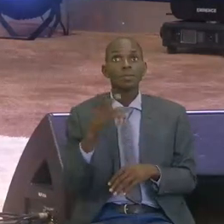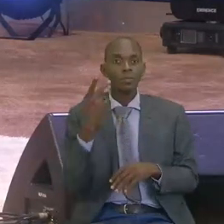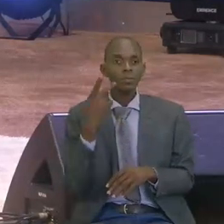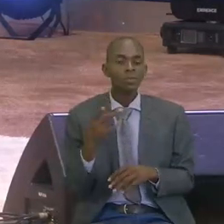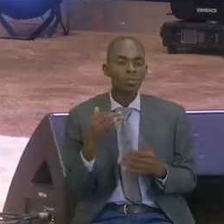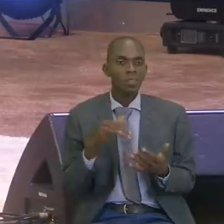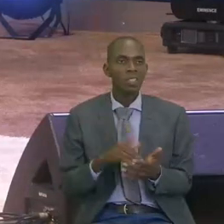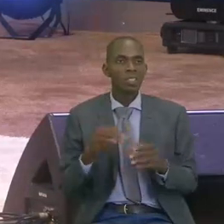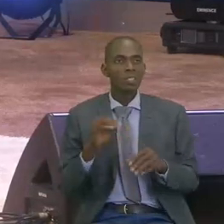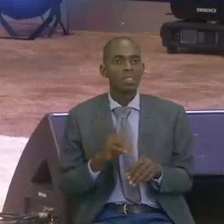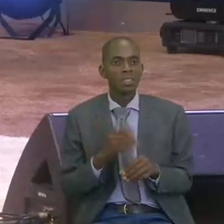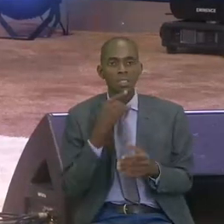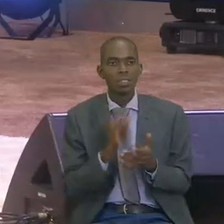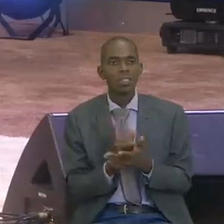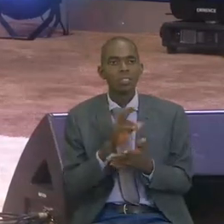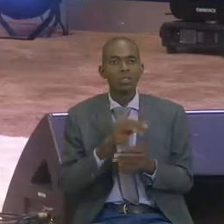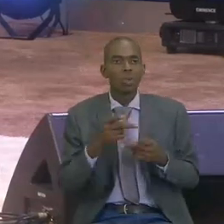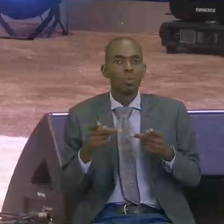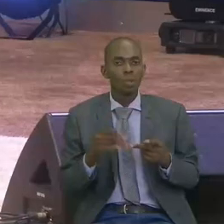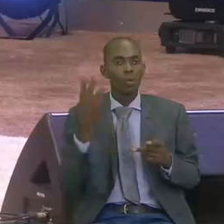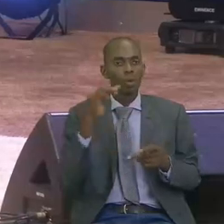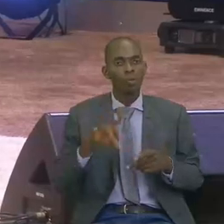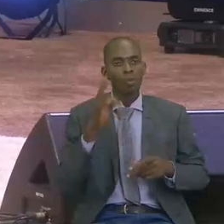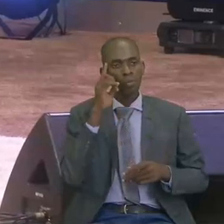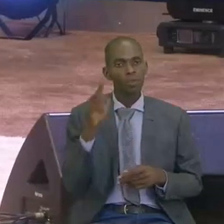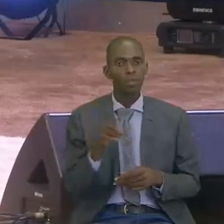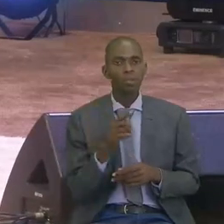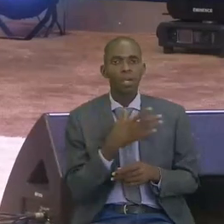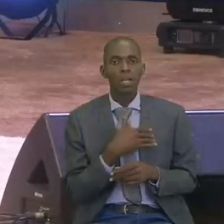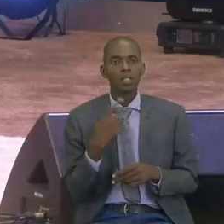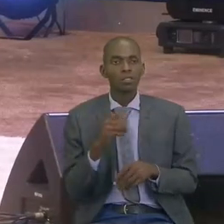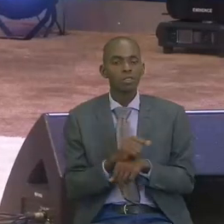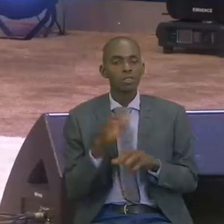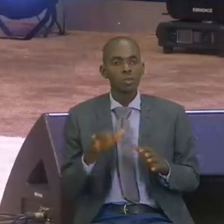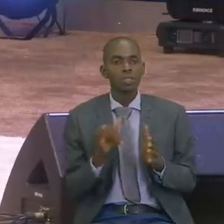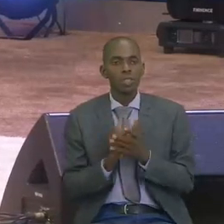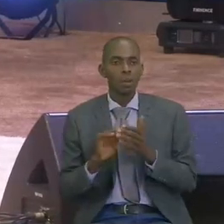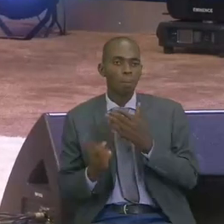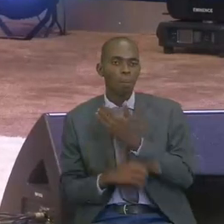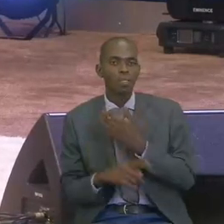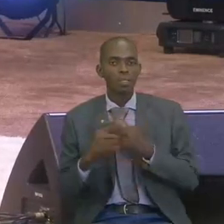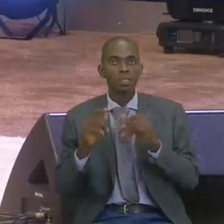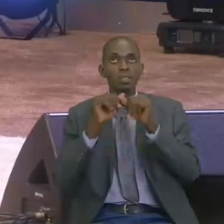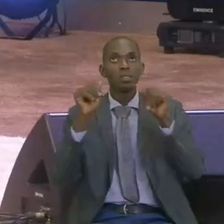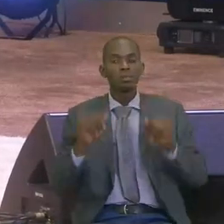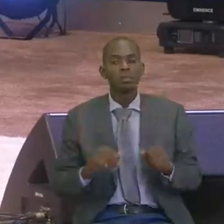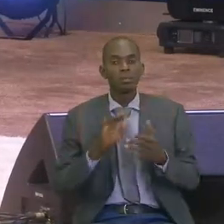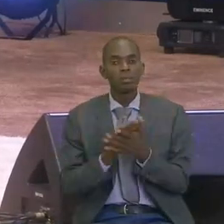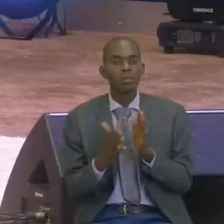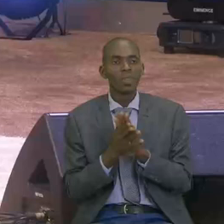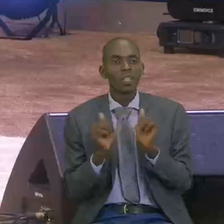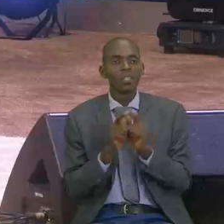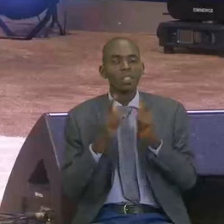Et c'est dit que Et la pierre qui